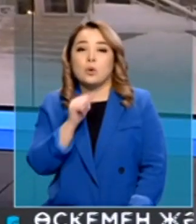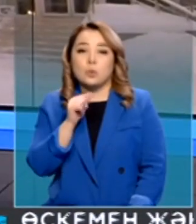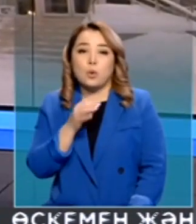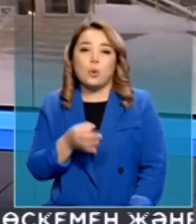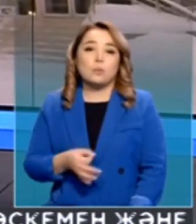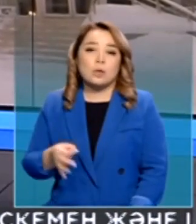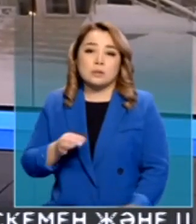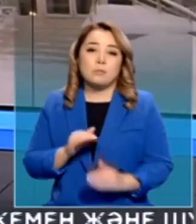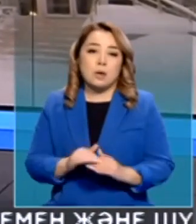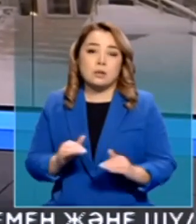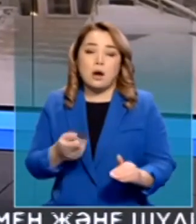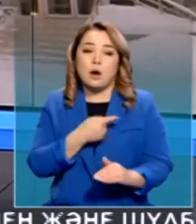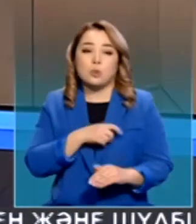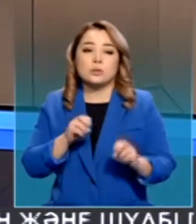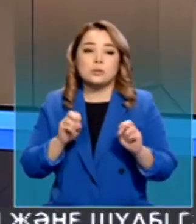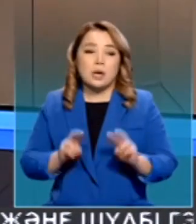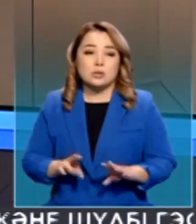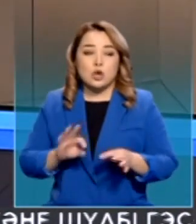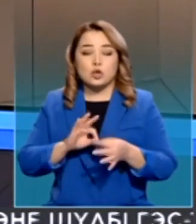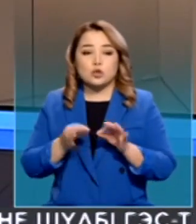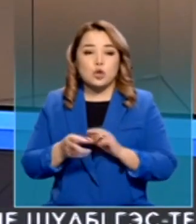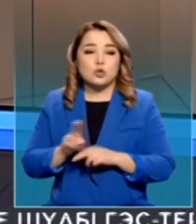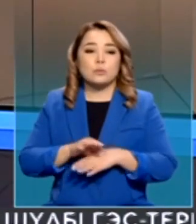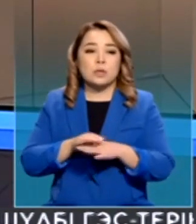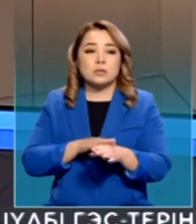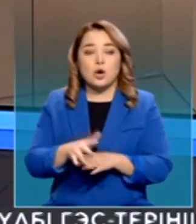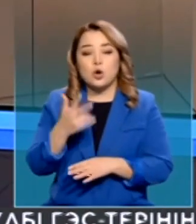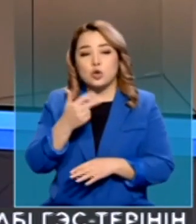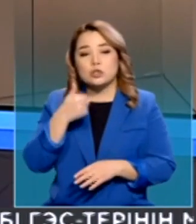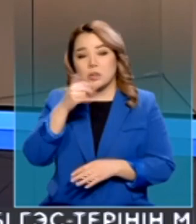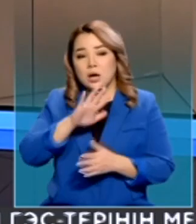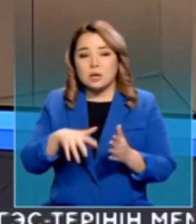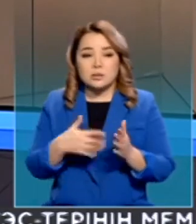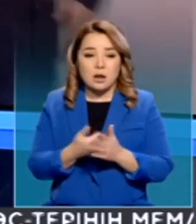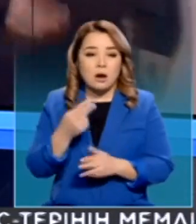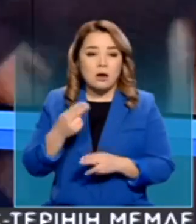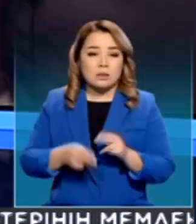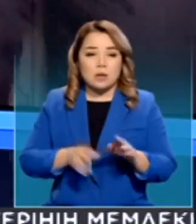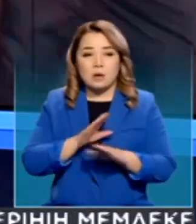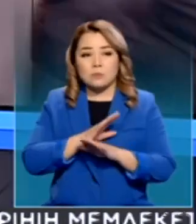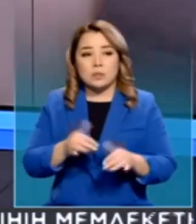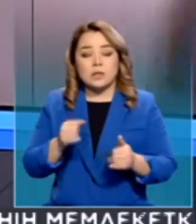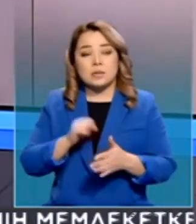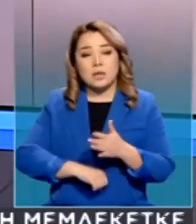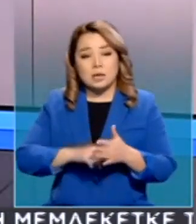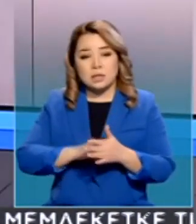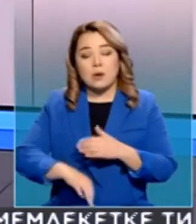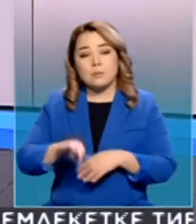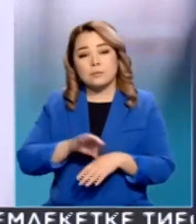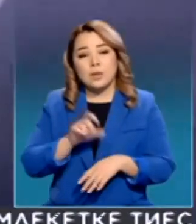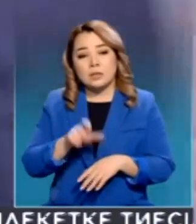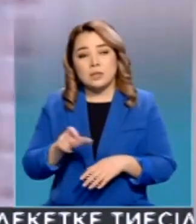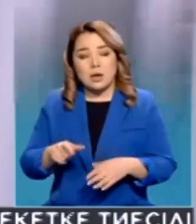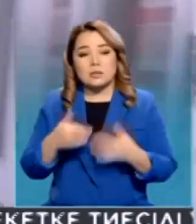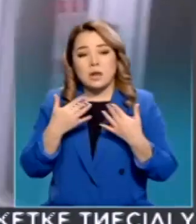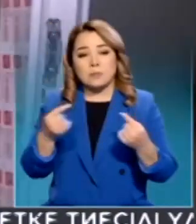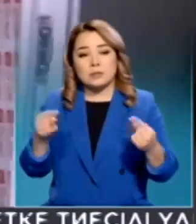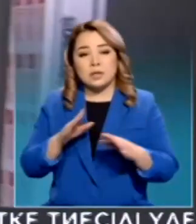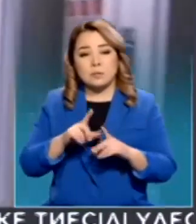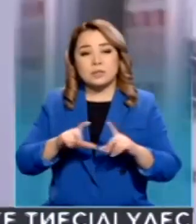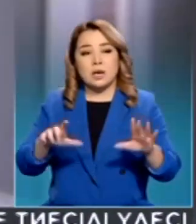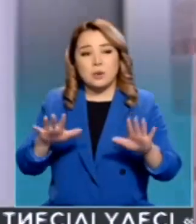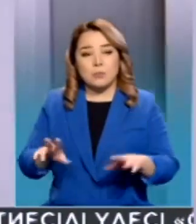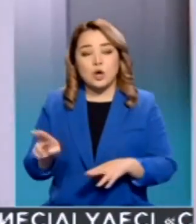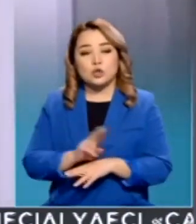Қостанайдағы облыстық балалар ауруханасының күрделі жөндеу жұмысы 3 жылдан бері аяқталмай келеді. Салдарынан науқастар талапқа сай келмейтін